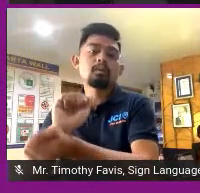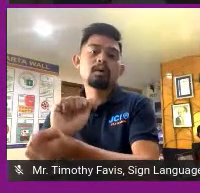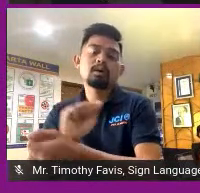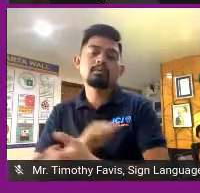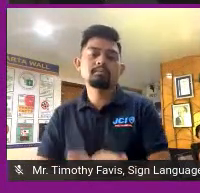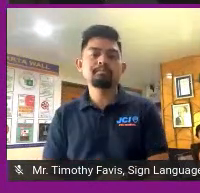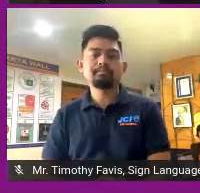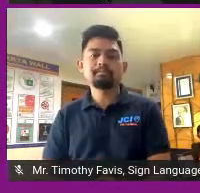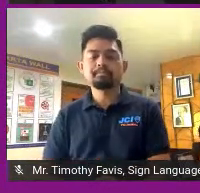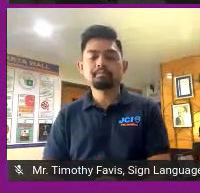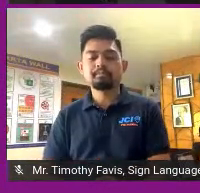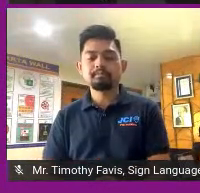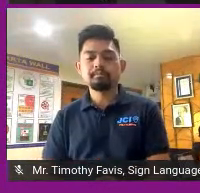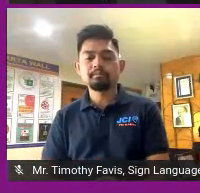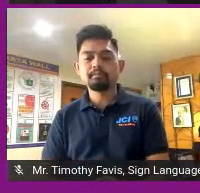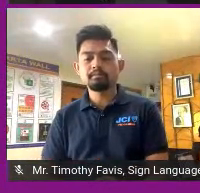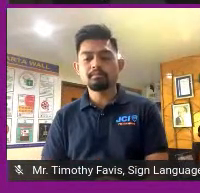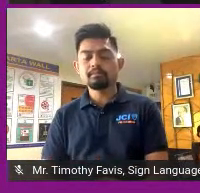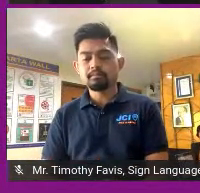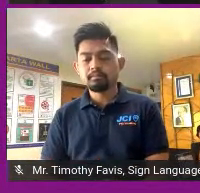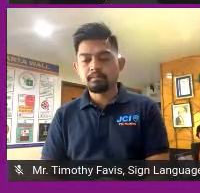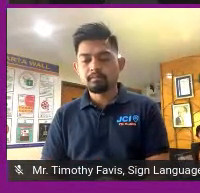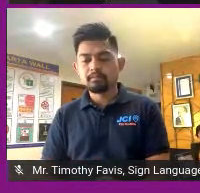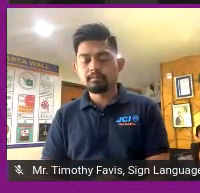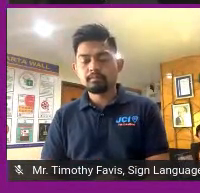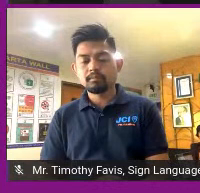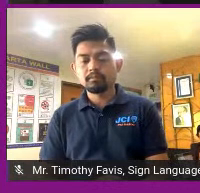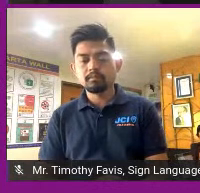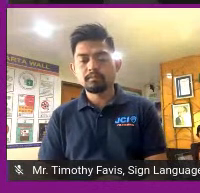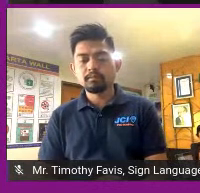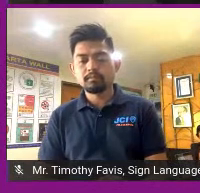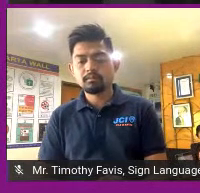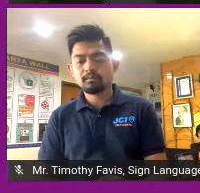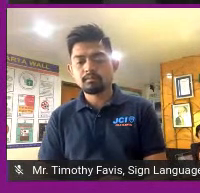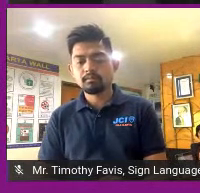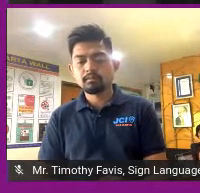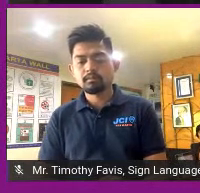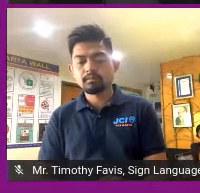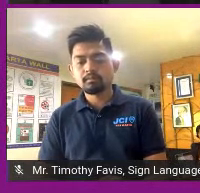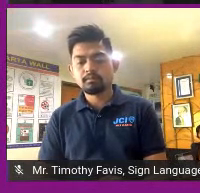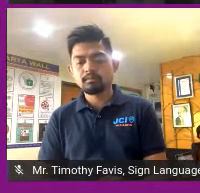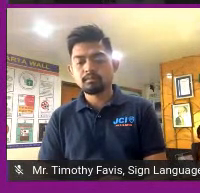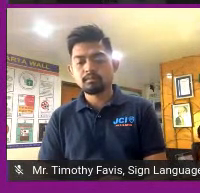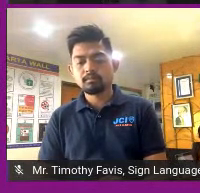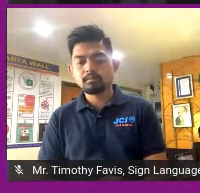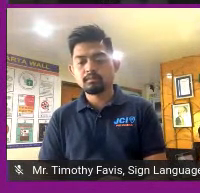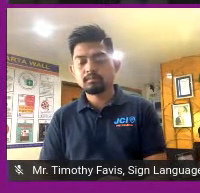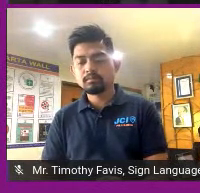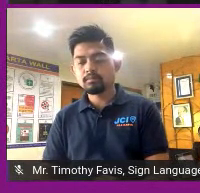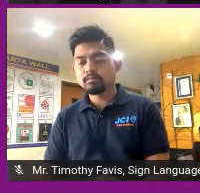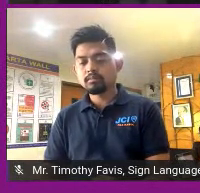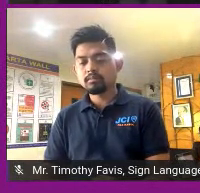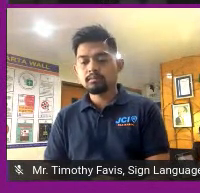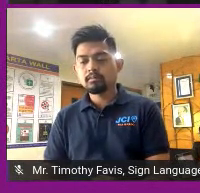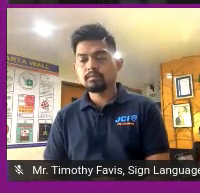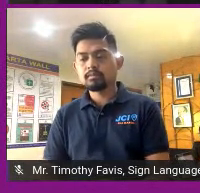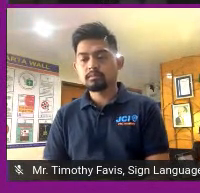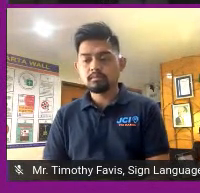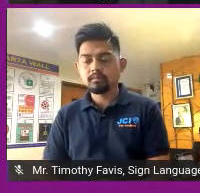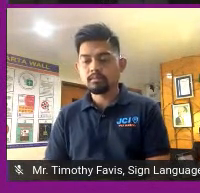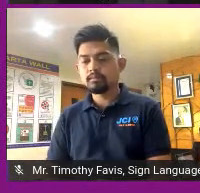But ngayon may mga babae na. Sad to say na, ilang taon na, laging ang mga nagtatap, mga babae. Ano